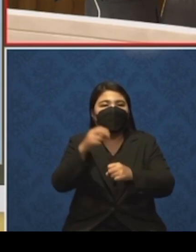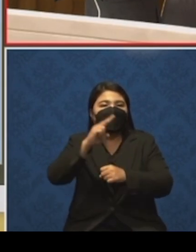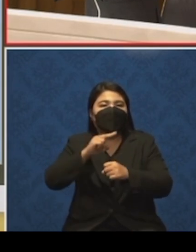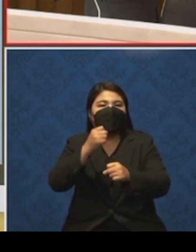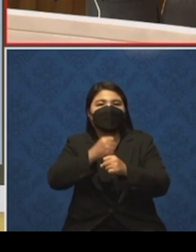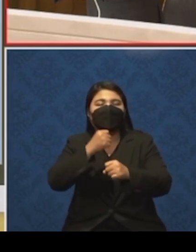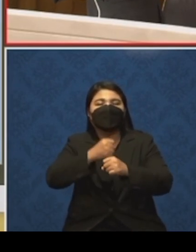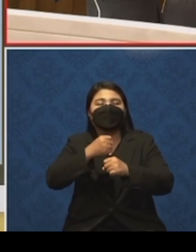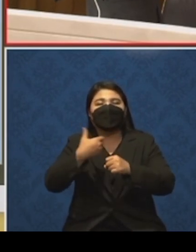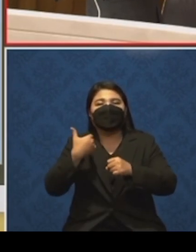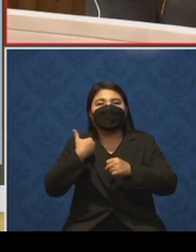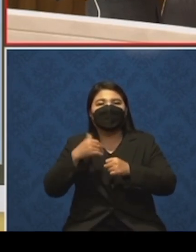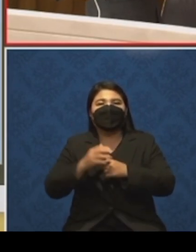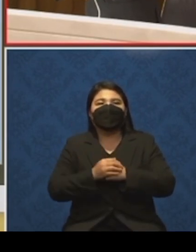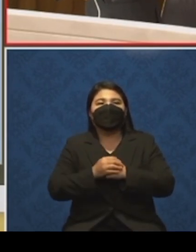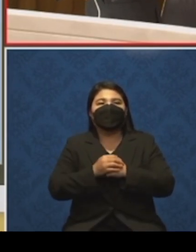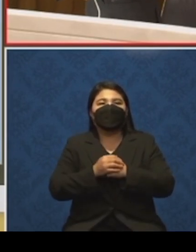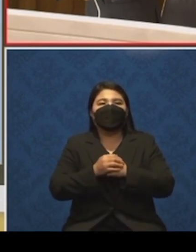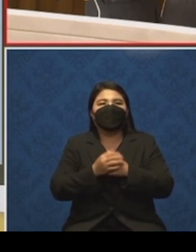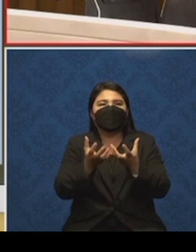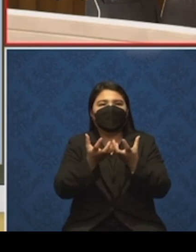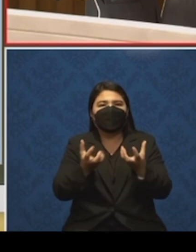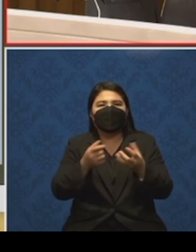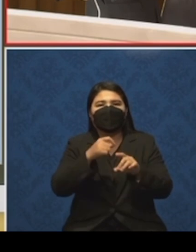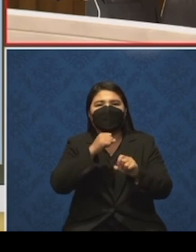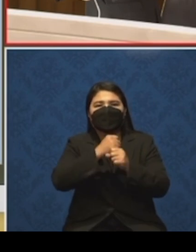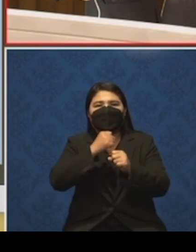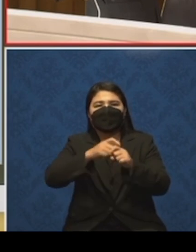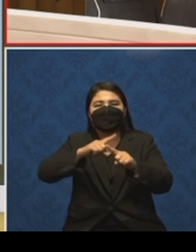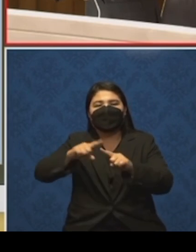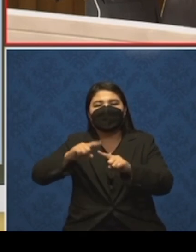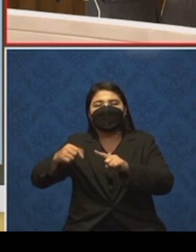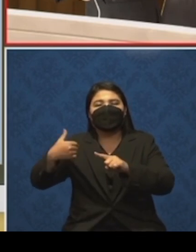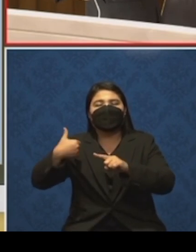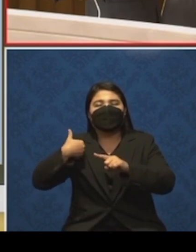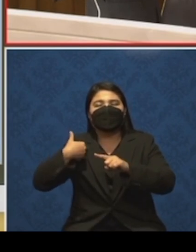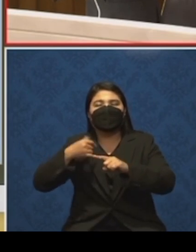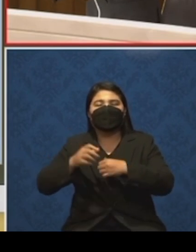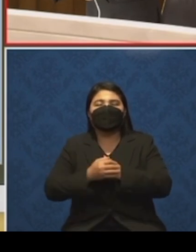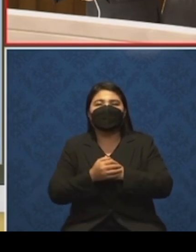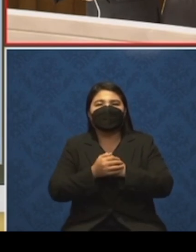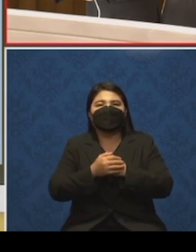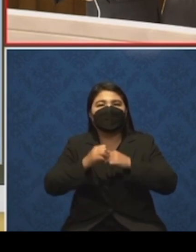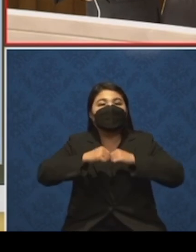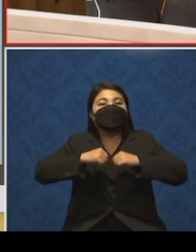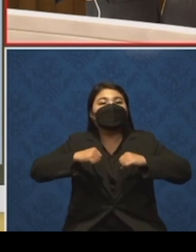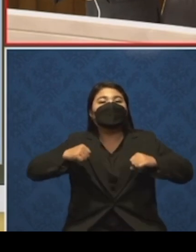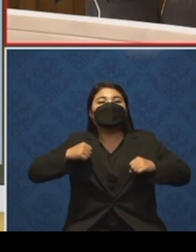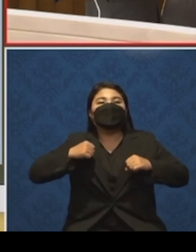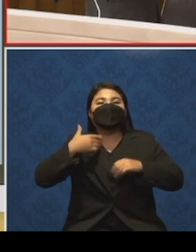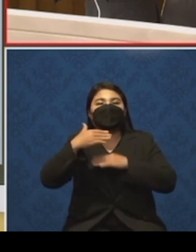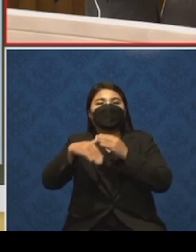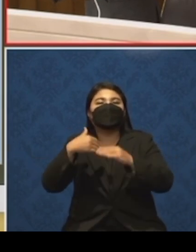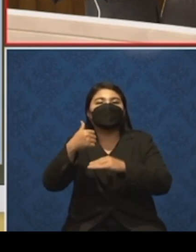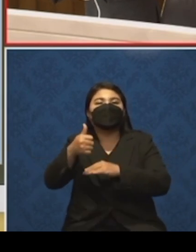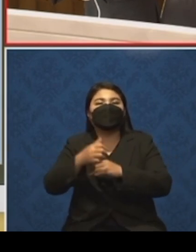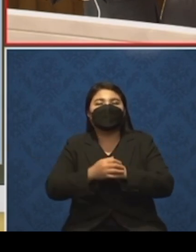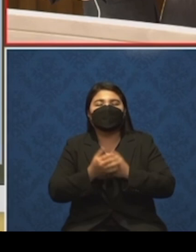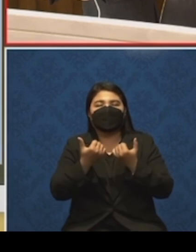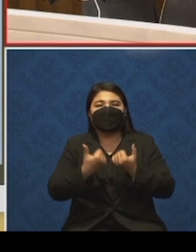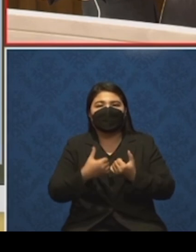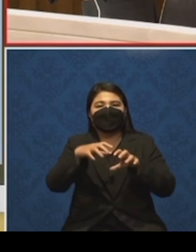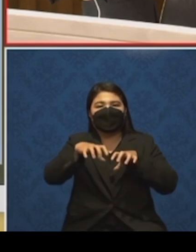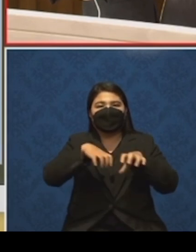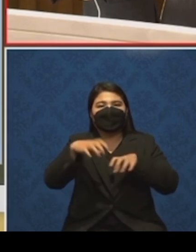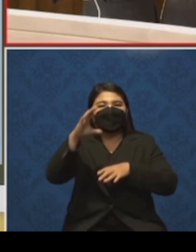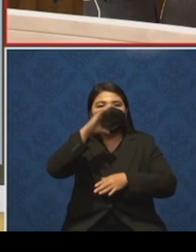ในยุทธปกรณ์ที่สามารถที่จะซ่อมและกลับมาใช้งานหรือยืดอายุการใช้งานให้ต่อไปได้ระยะหนึ่งการจัดหาก็จะจั